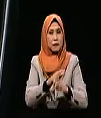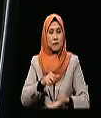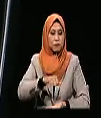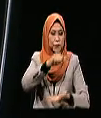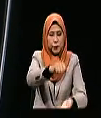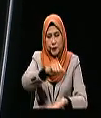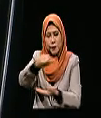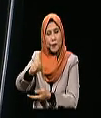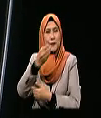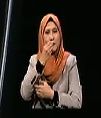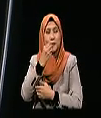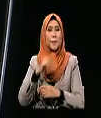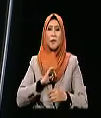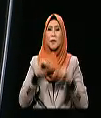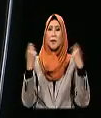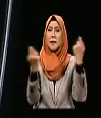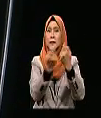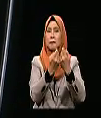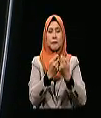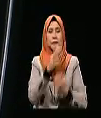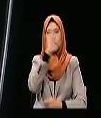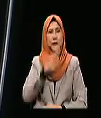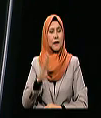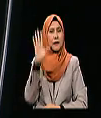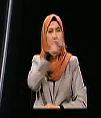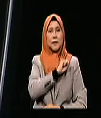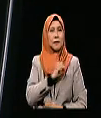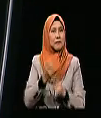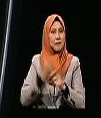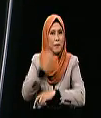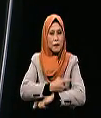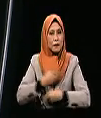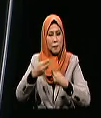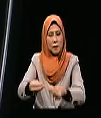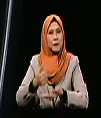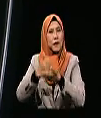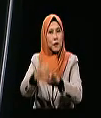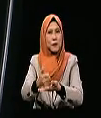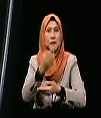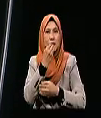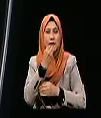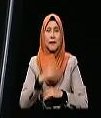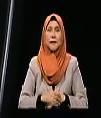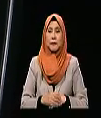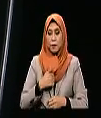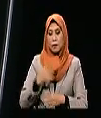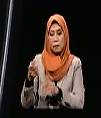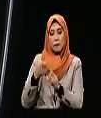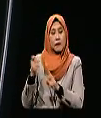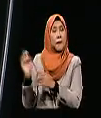sendiri dengan pasukan saya tidak pernah kita miss setiap hari. Kita bagi bantuan makanan. Dan makanan ini saya ambil daripada